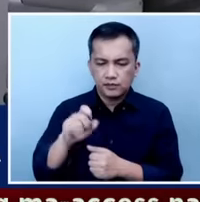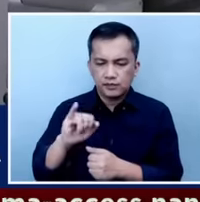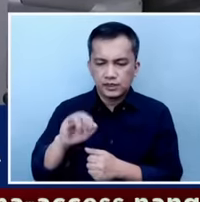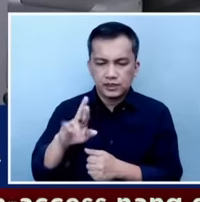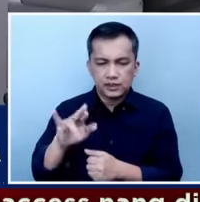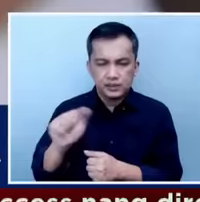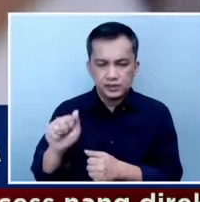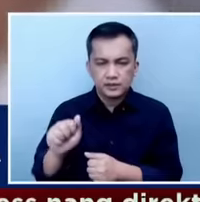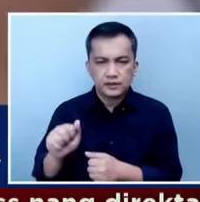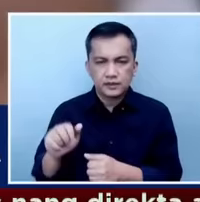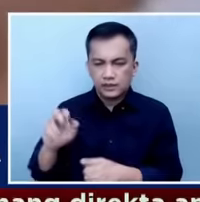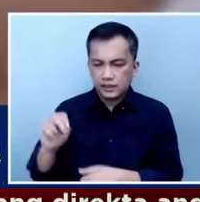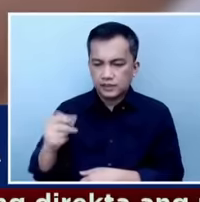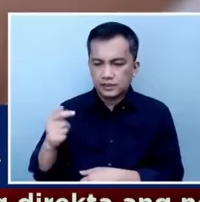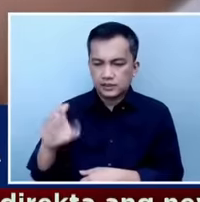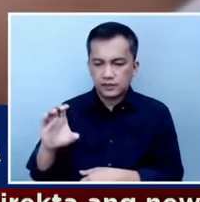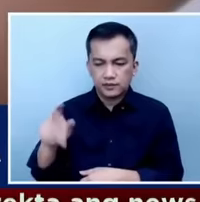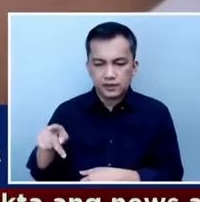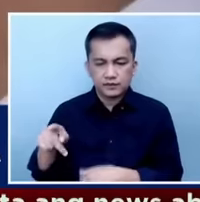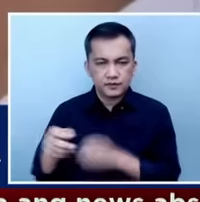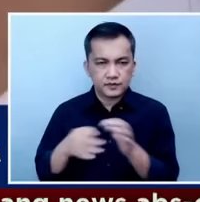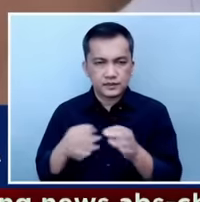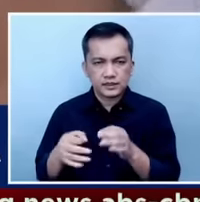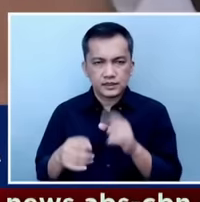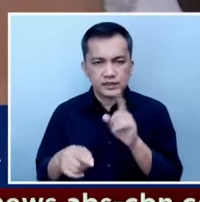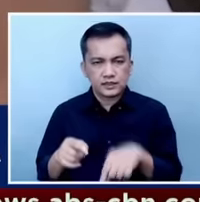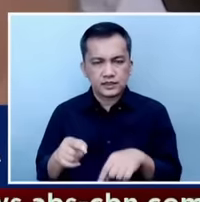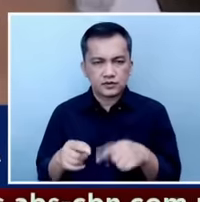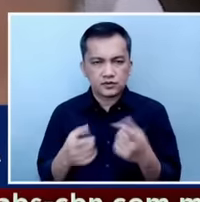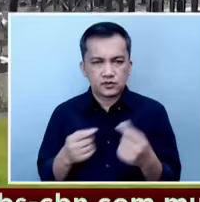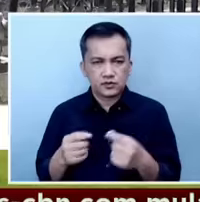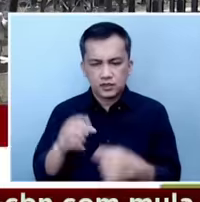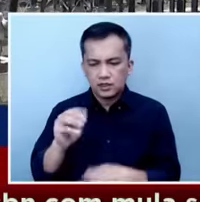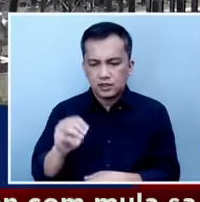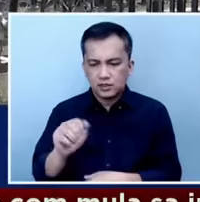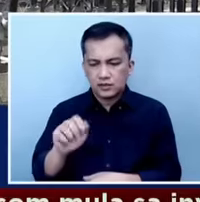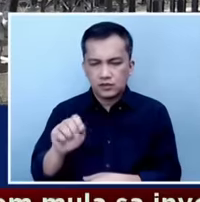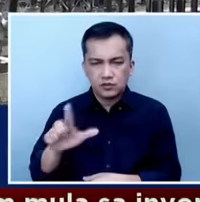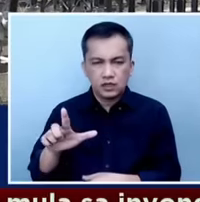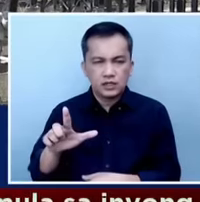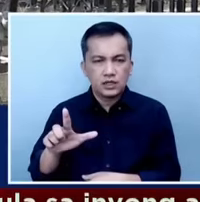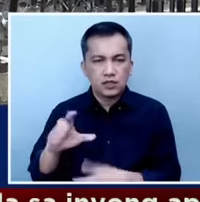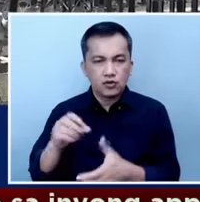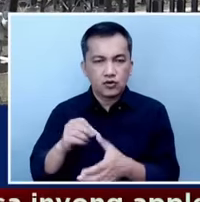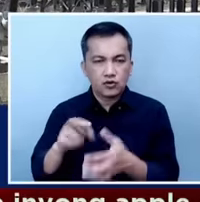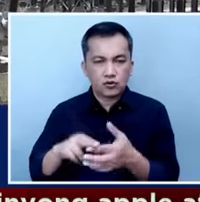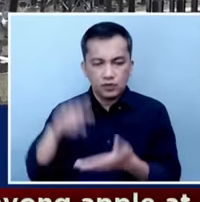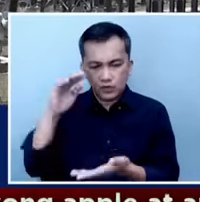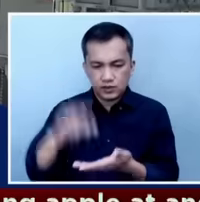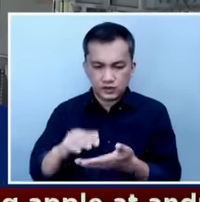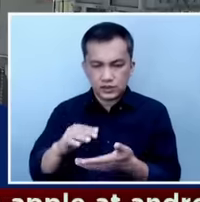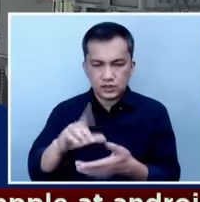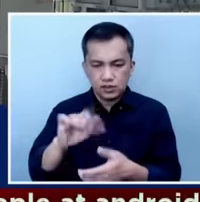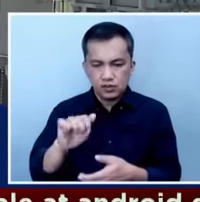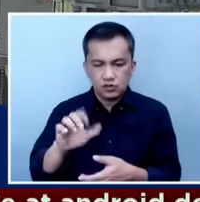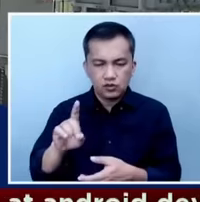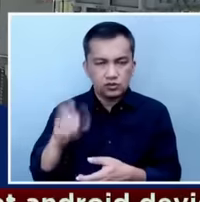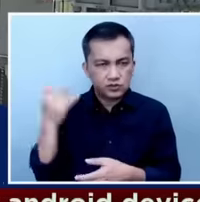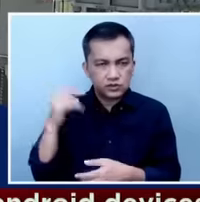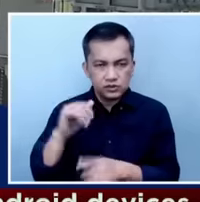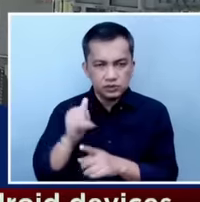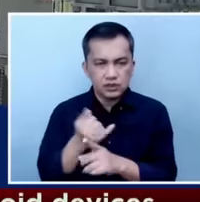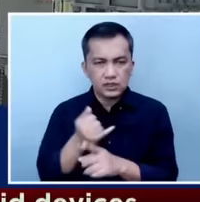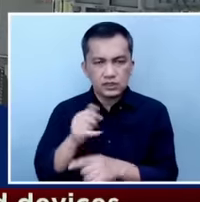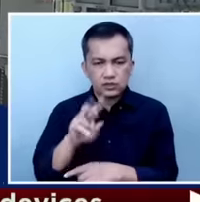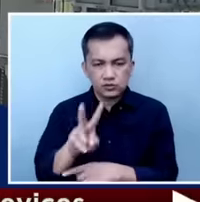ng NGCP, hindi nila pwedeng gawin ang manual load dropping o bawasan ng load noong January 2 dahil stable